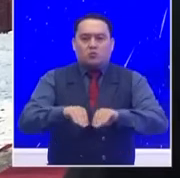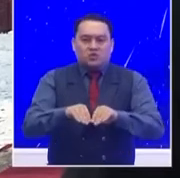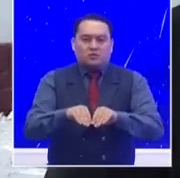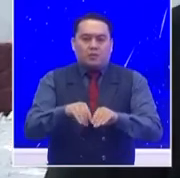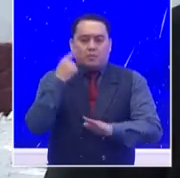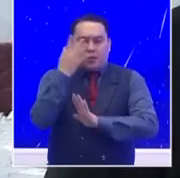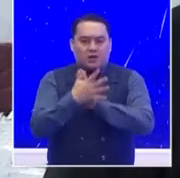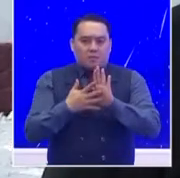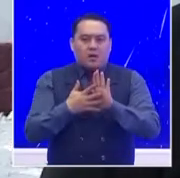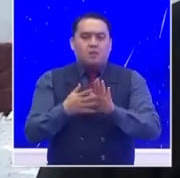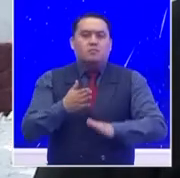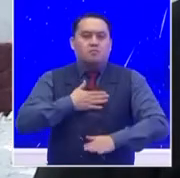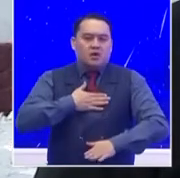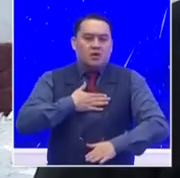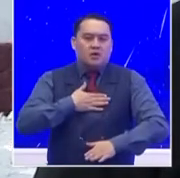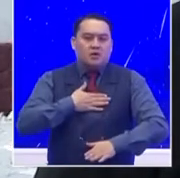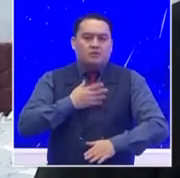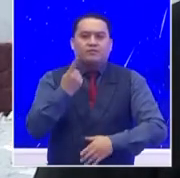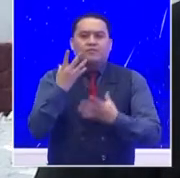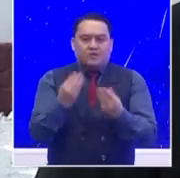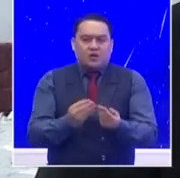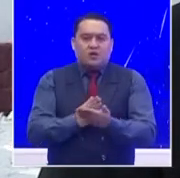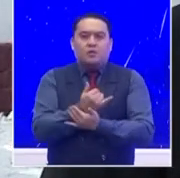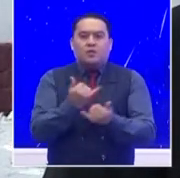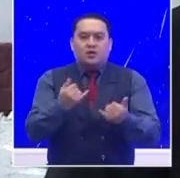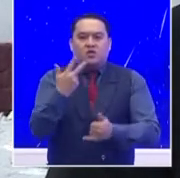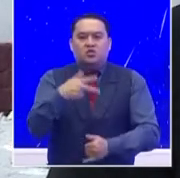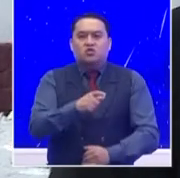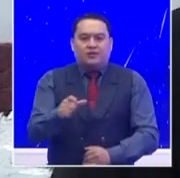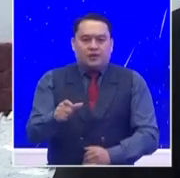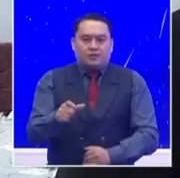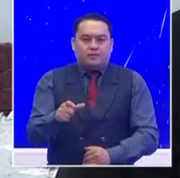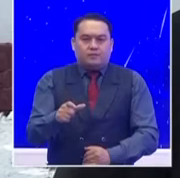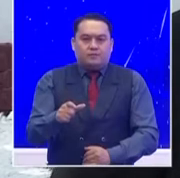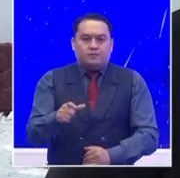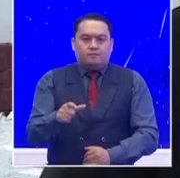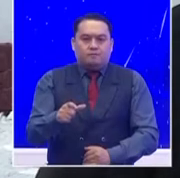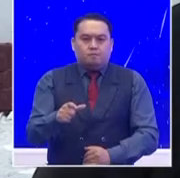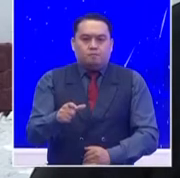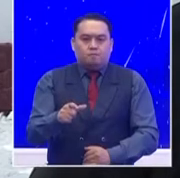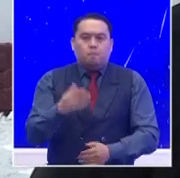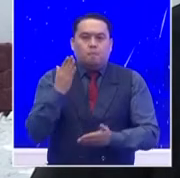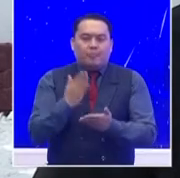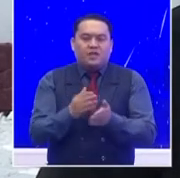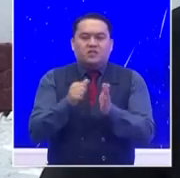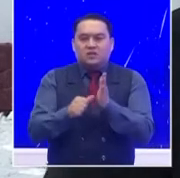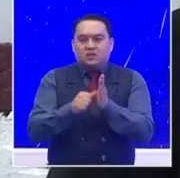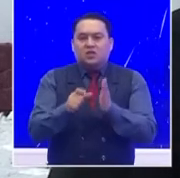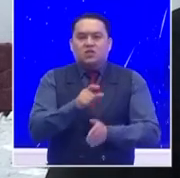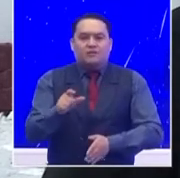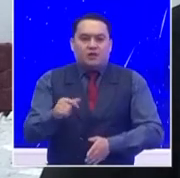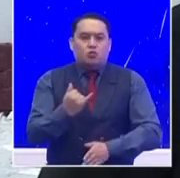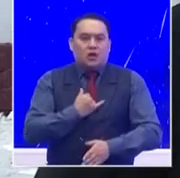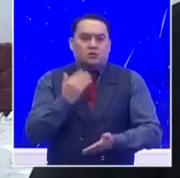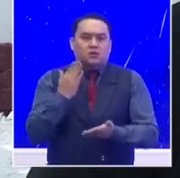понимаем мы одновременно в день можем принимать 30 пациентов то есть на существующих 60 пациентов у